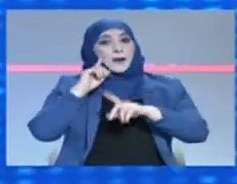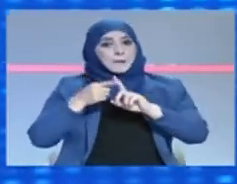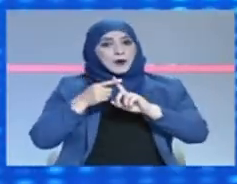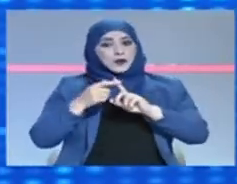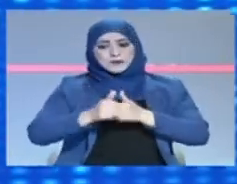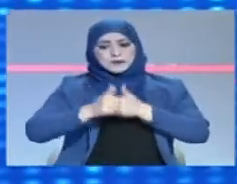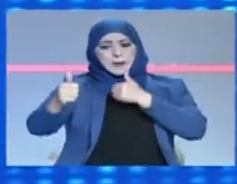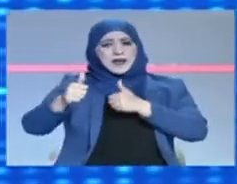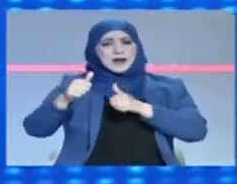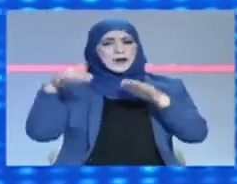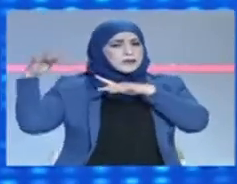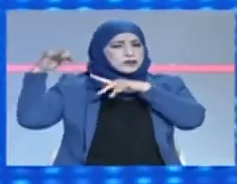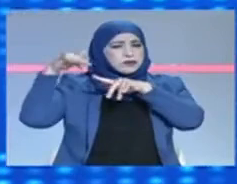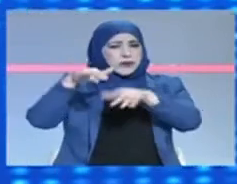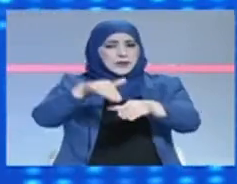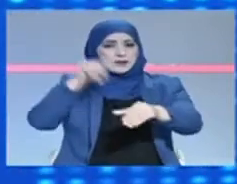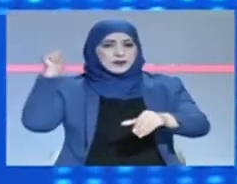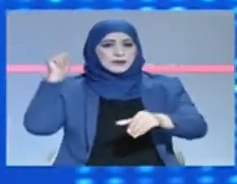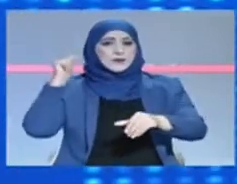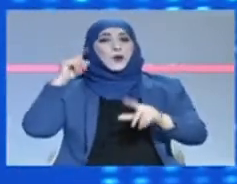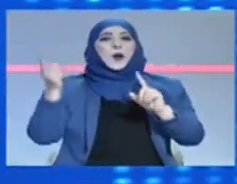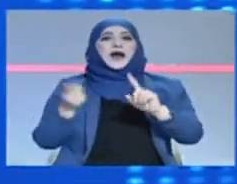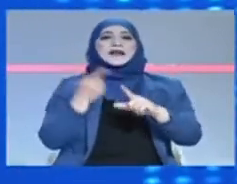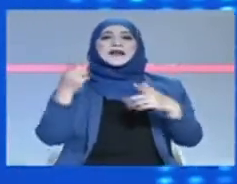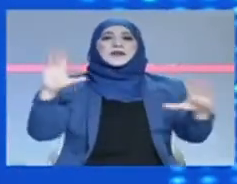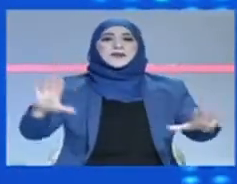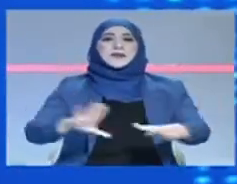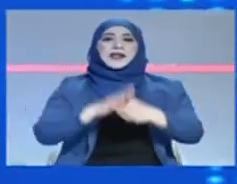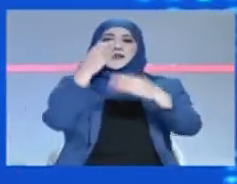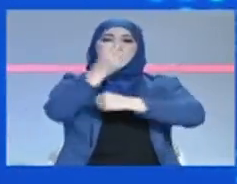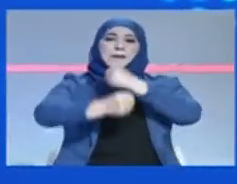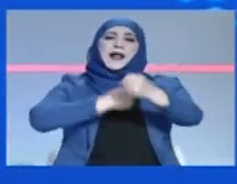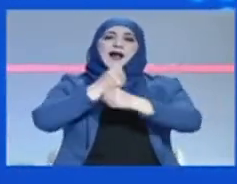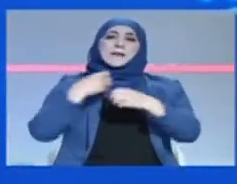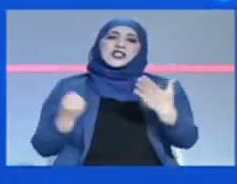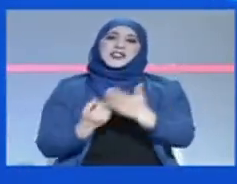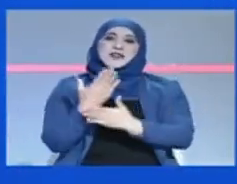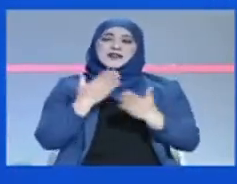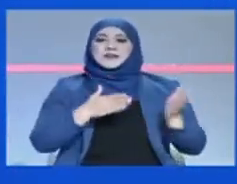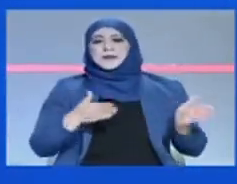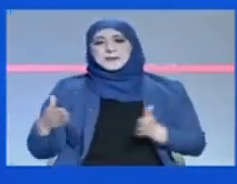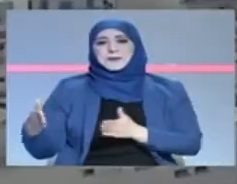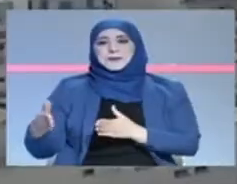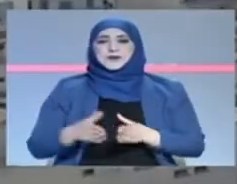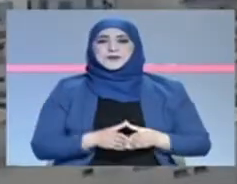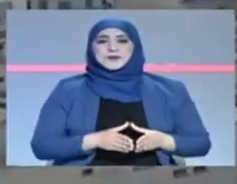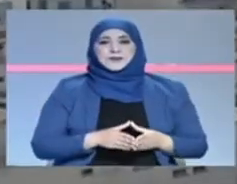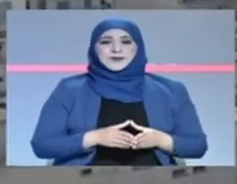عن التجمعات وخاصة الاحتفالات برأس السنة الإدارية.